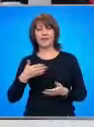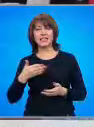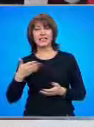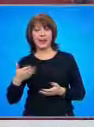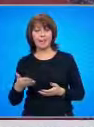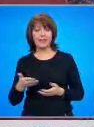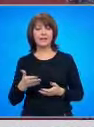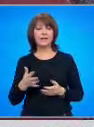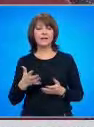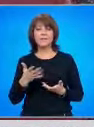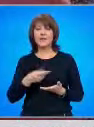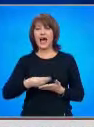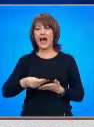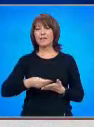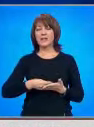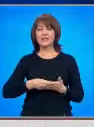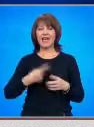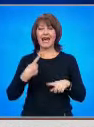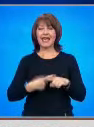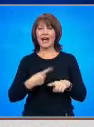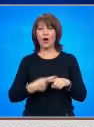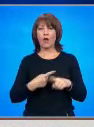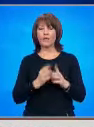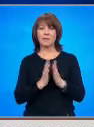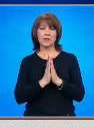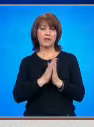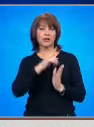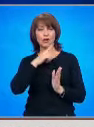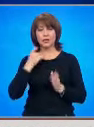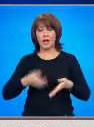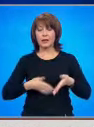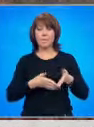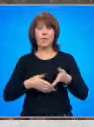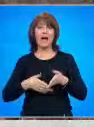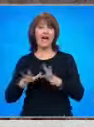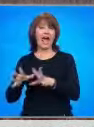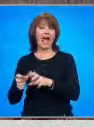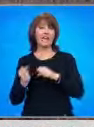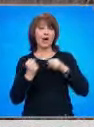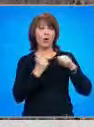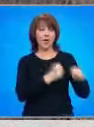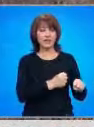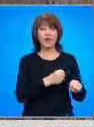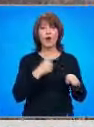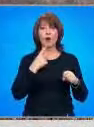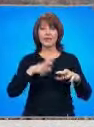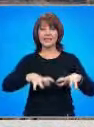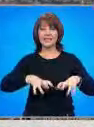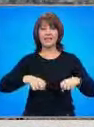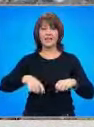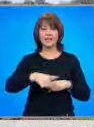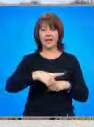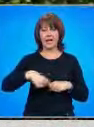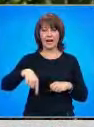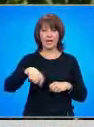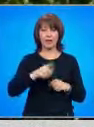същото време окупационният администратор на Херсонска област призова Русия да помогне за евакуацията на цивилни от анексирания район.